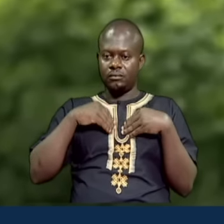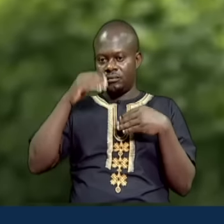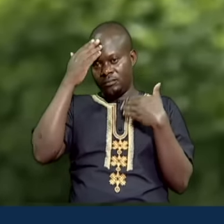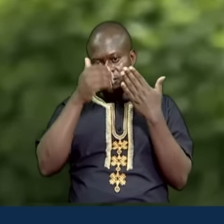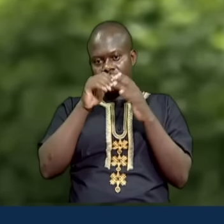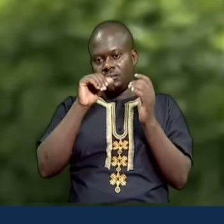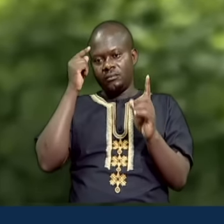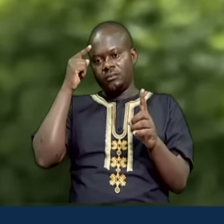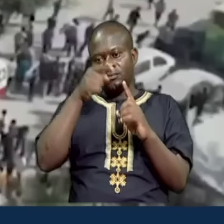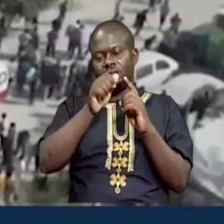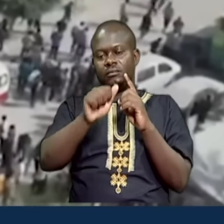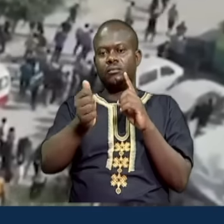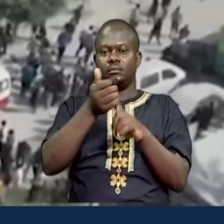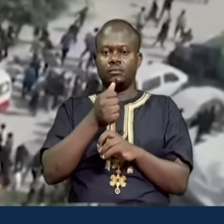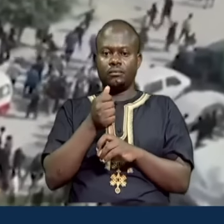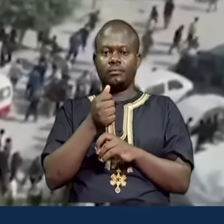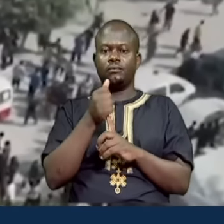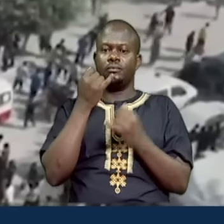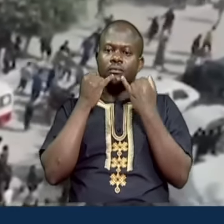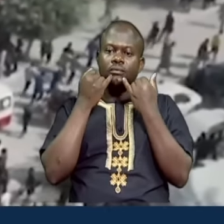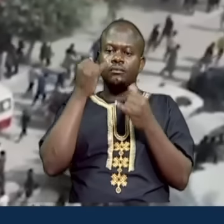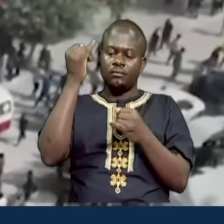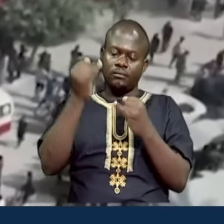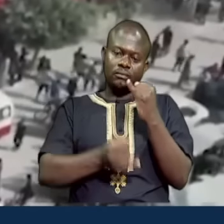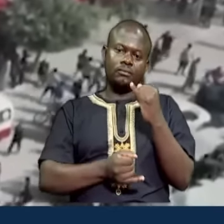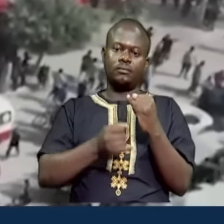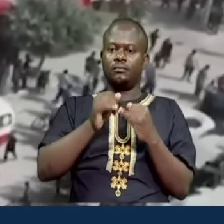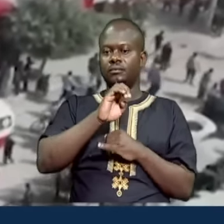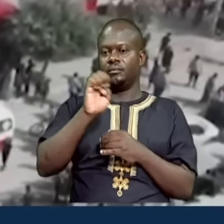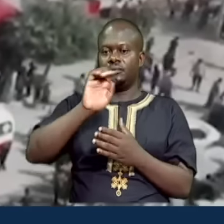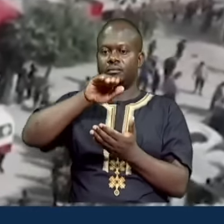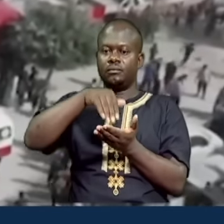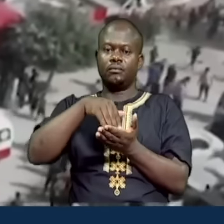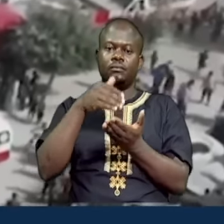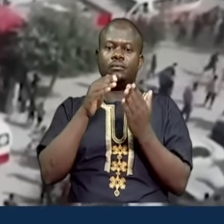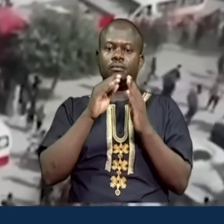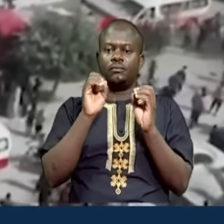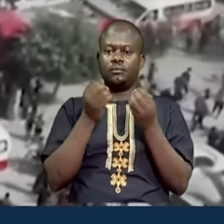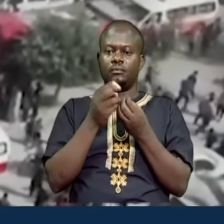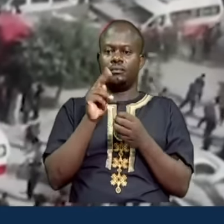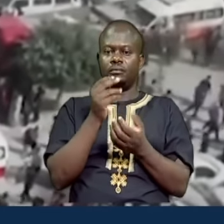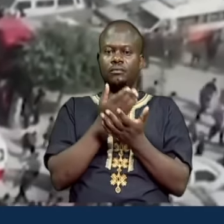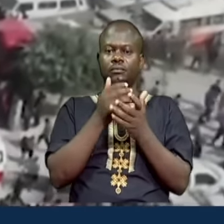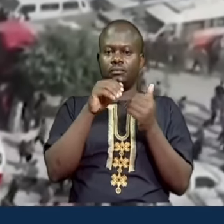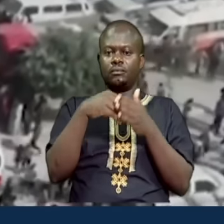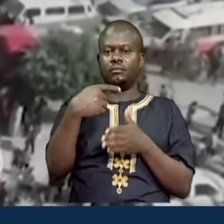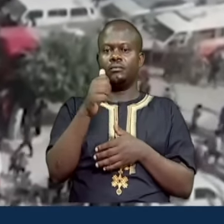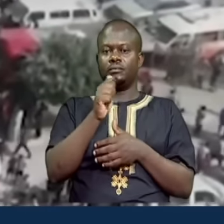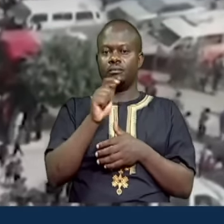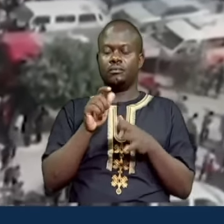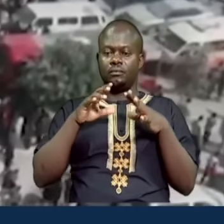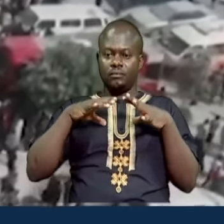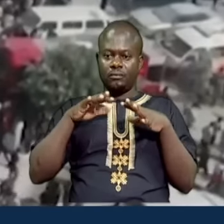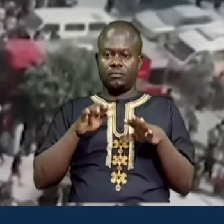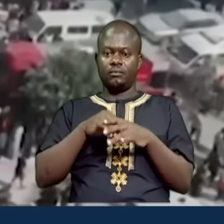kugira ngo intego yabo bayigereho. Amakuru avuga mu mahanga tuyasoreze mu burasirazuba bwo hagati aho umuryango w'abibumbye wasabye ko muri Gaza haboneka gahenge